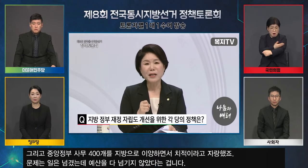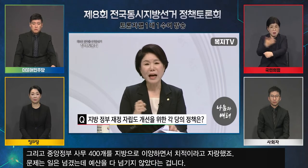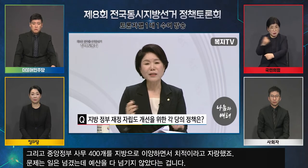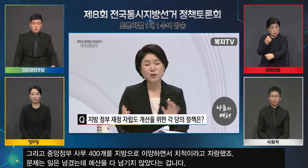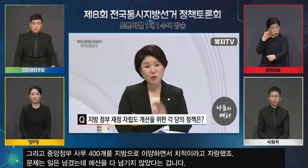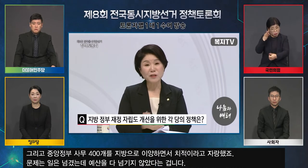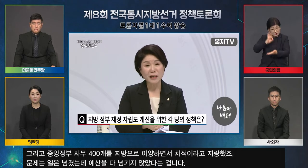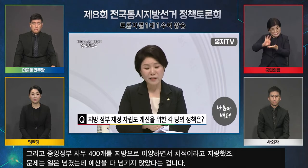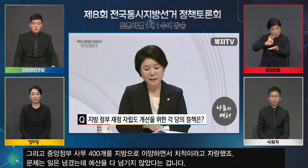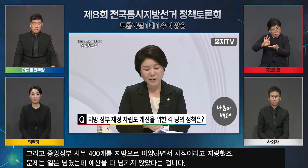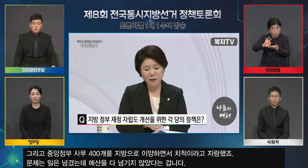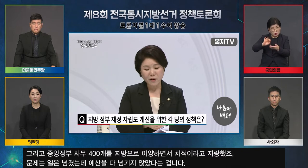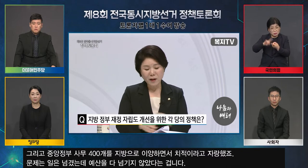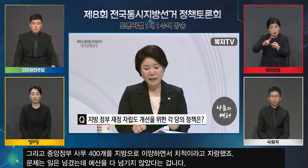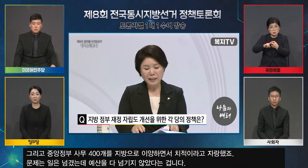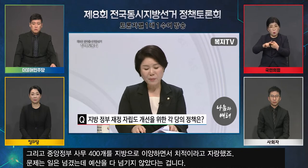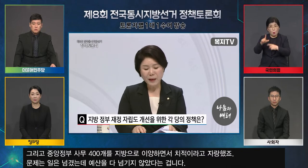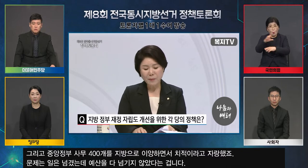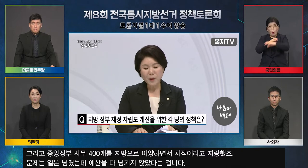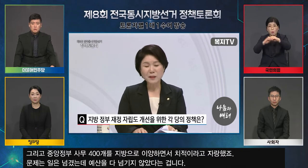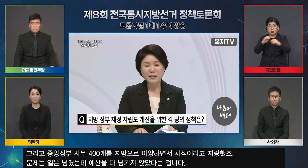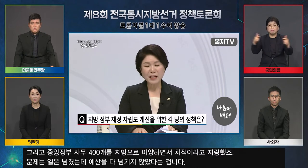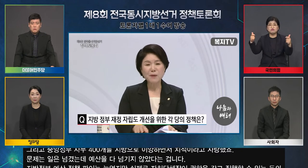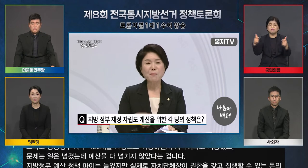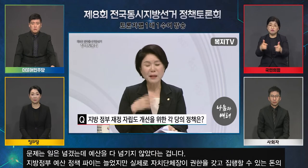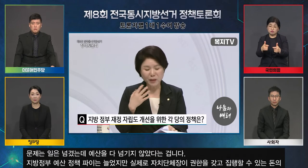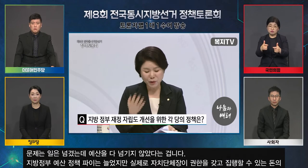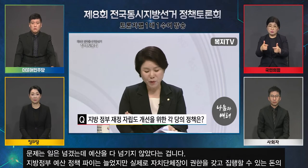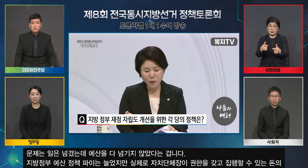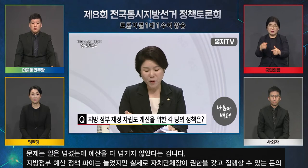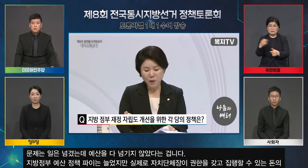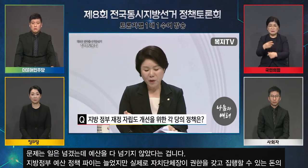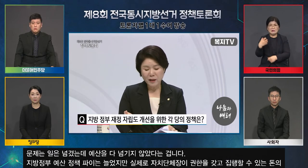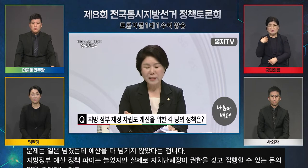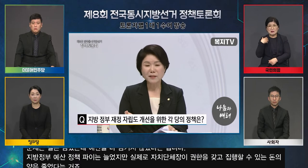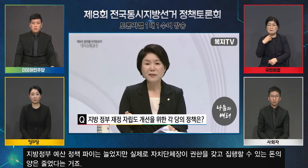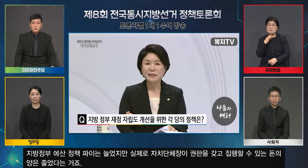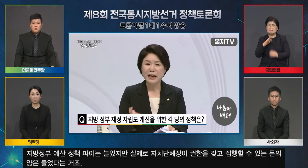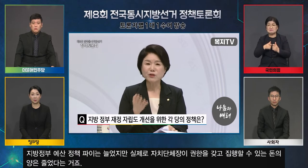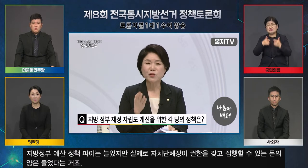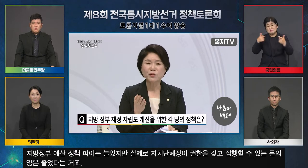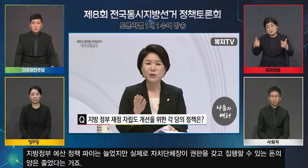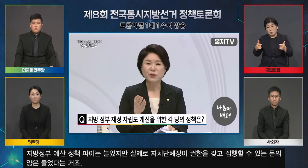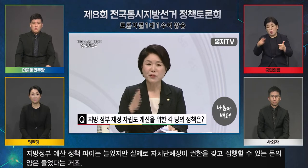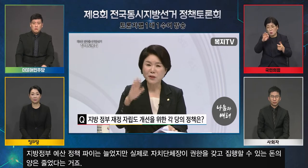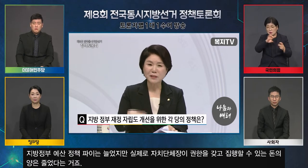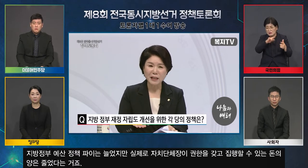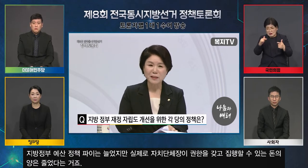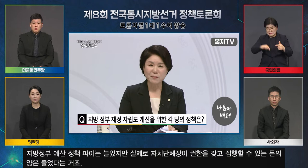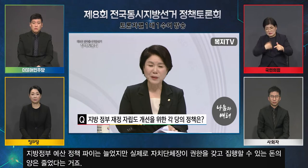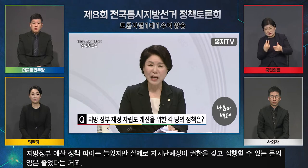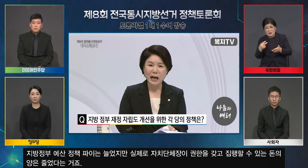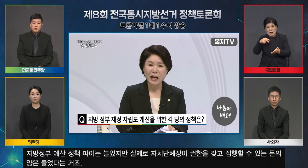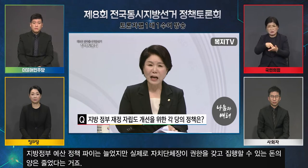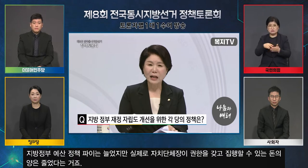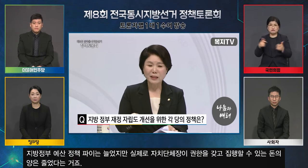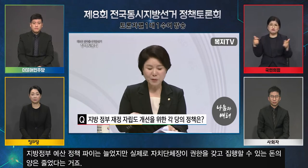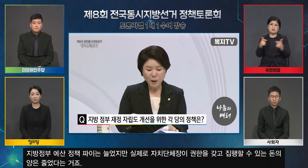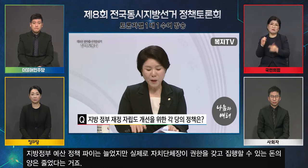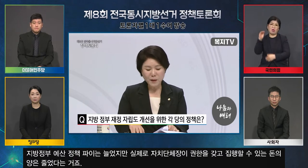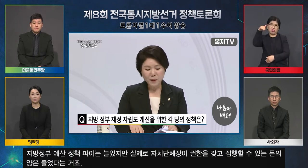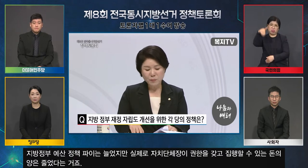있는 돈의 양은 줄었다는 거죠. 다시 말하면 책임만 늘고 재정 자주도는 떨어졌다는 겁니다.